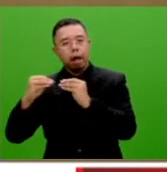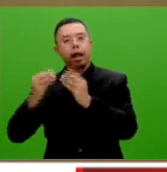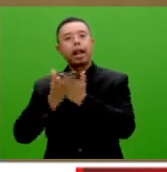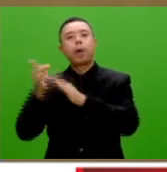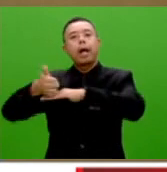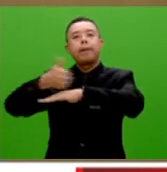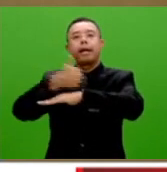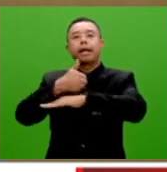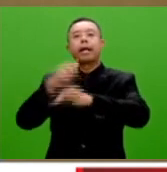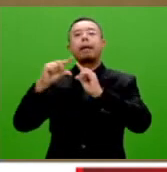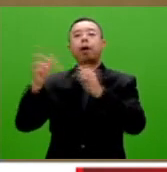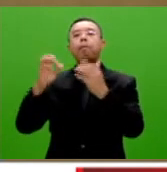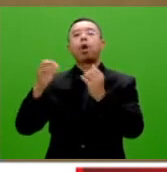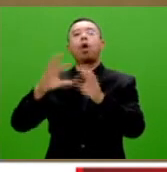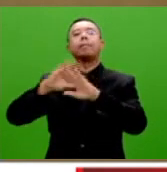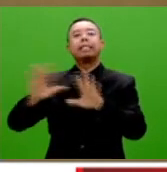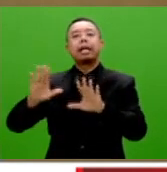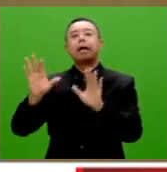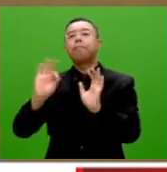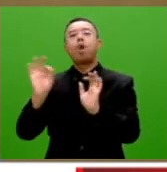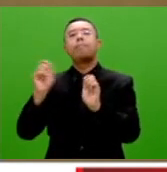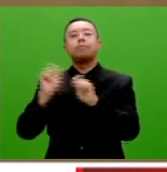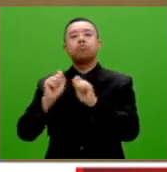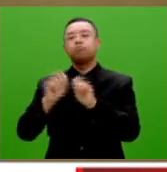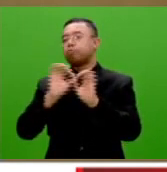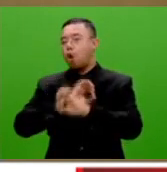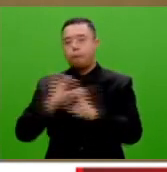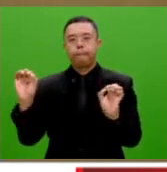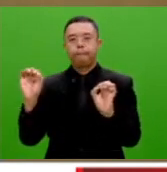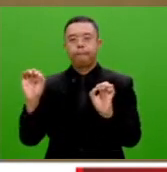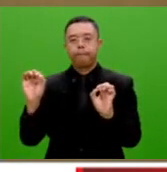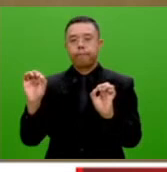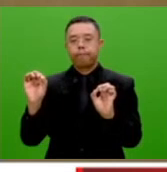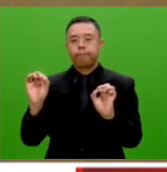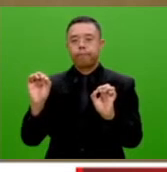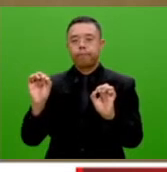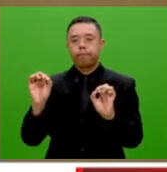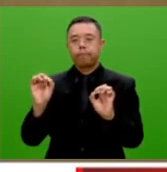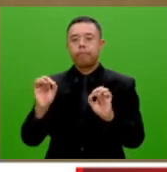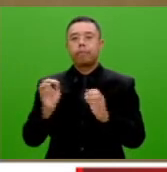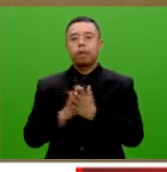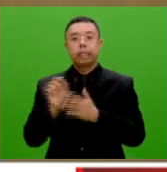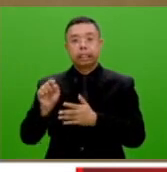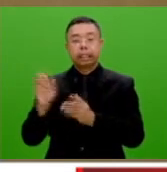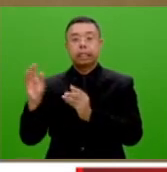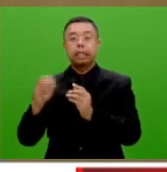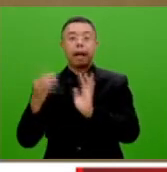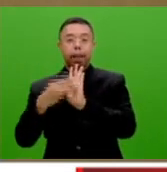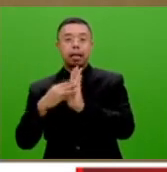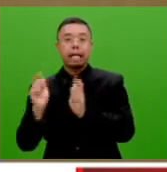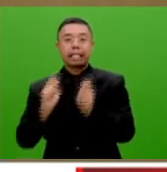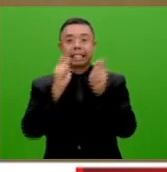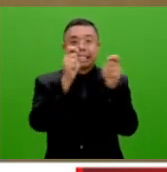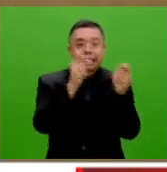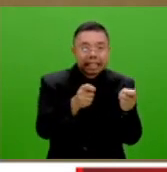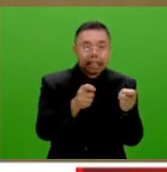Demokrat belum ditempuh oleh penggugat. Bahwa novum yang diajukan para